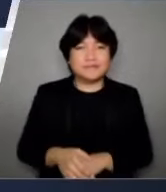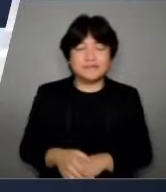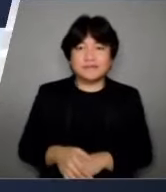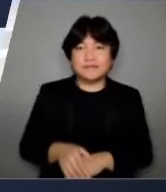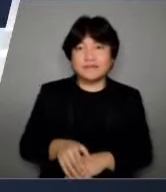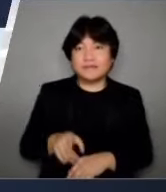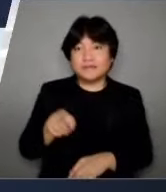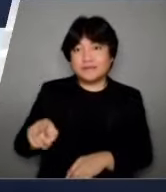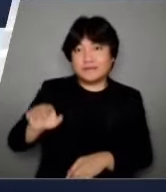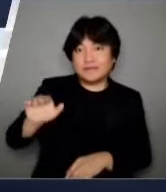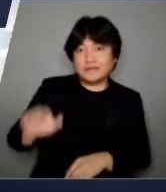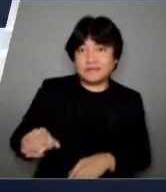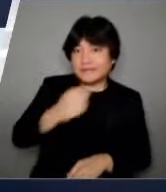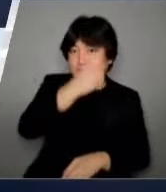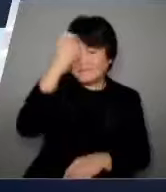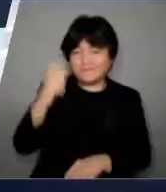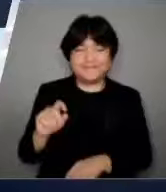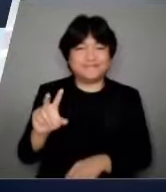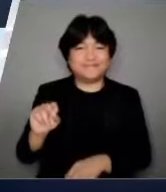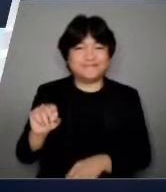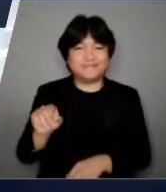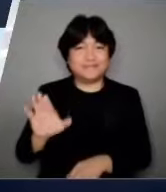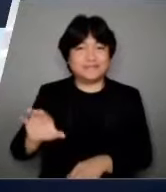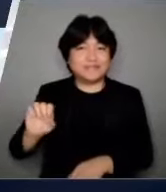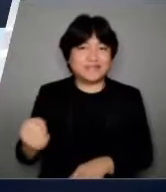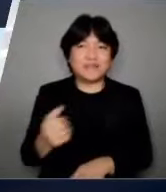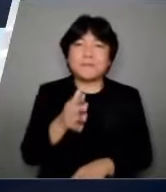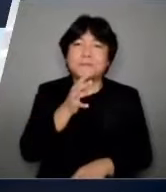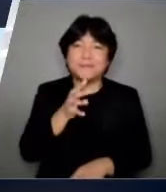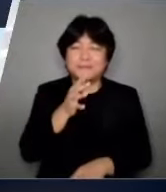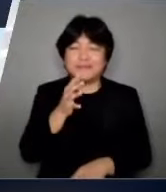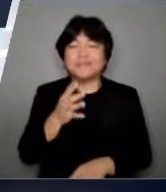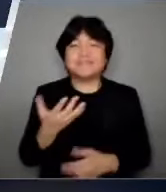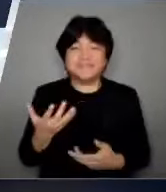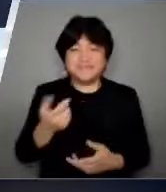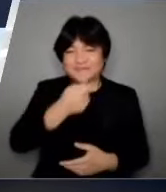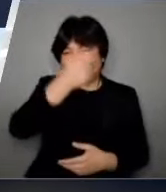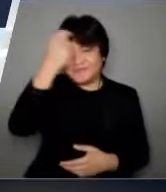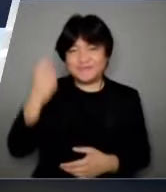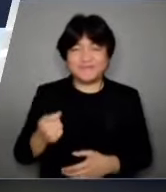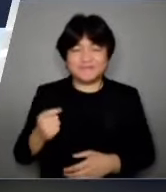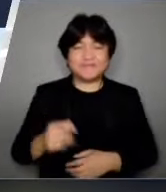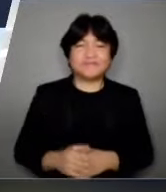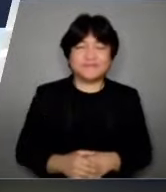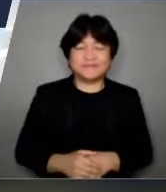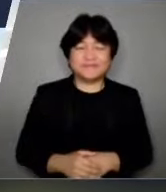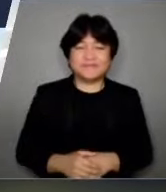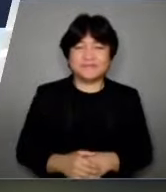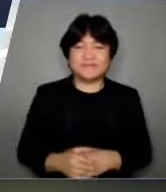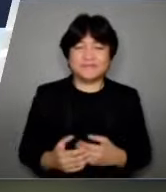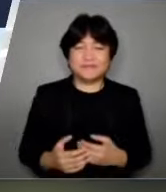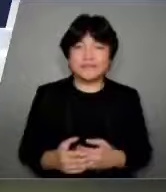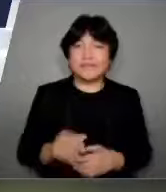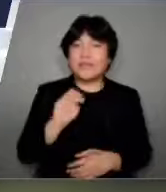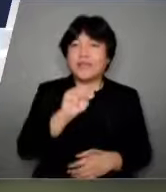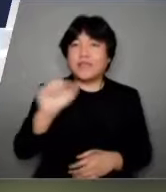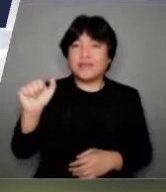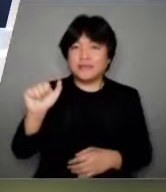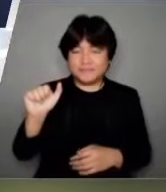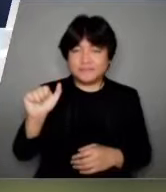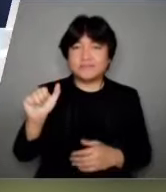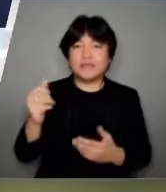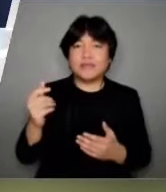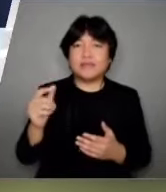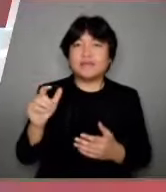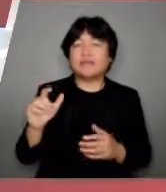ang gagraduate, kundi ang kanyang mami na si Cherry Jane Regua, na nagtapos ng Master's Degree in Library and